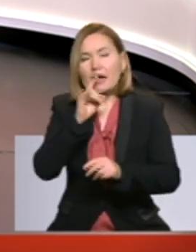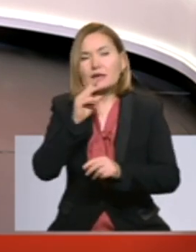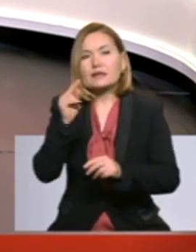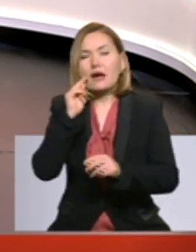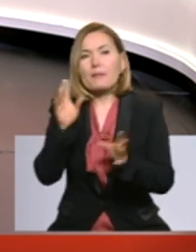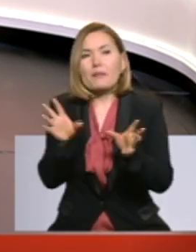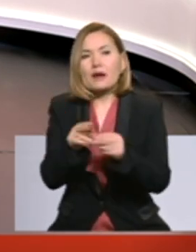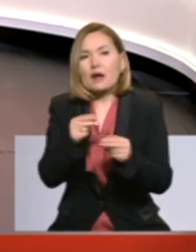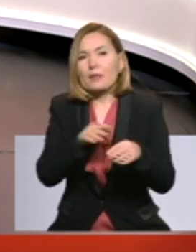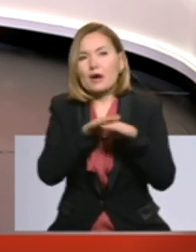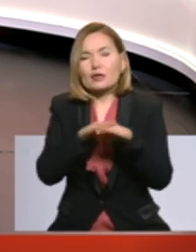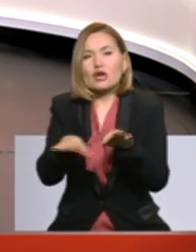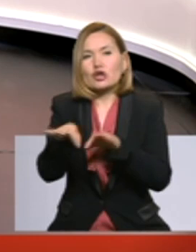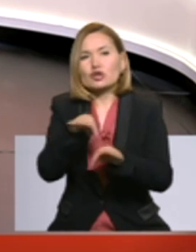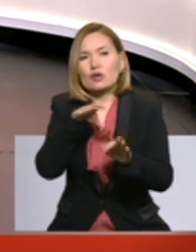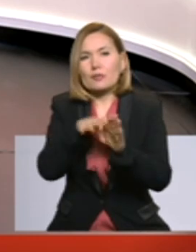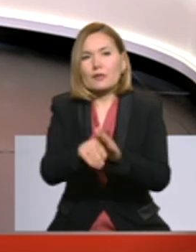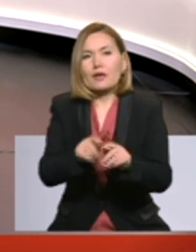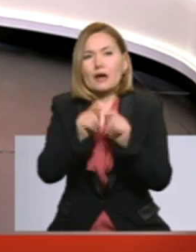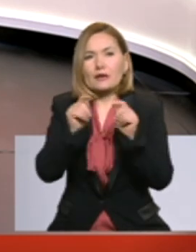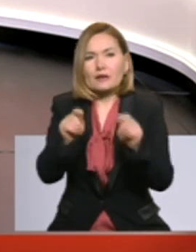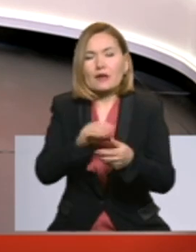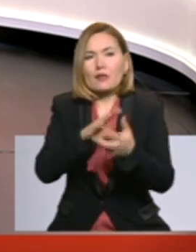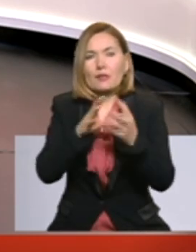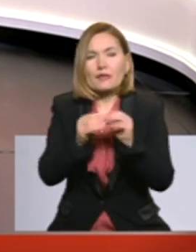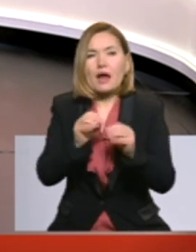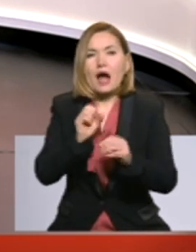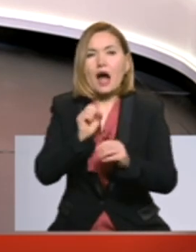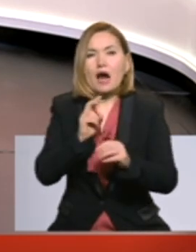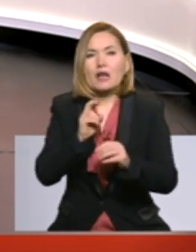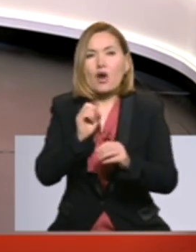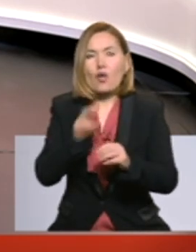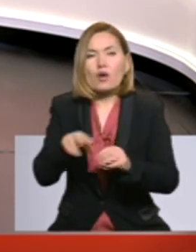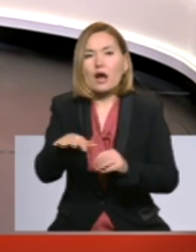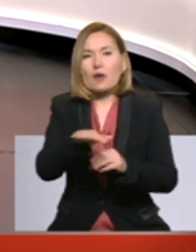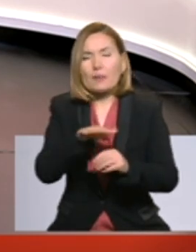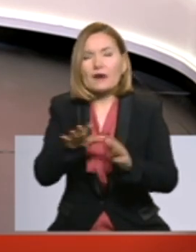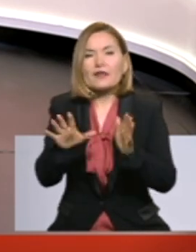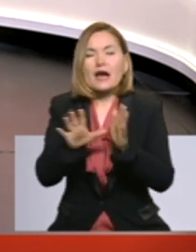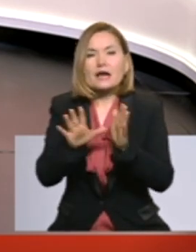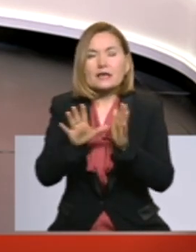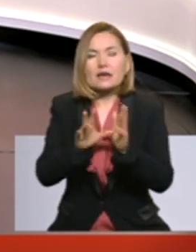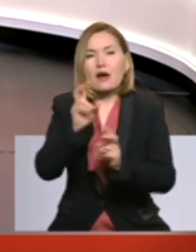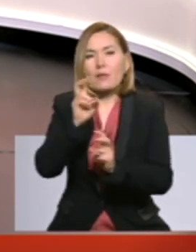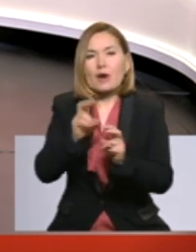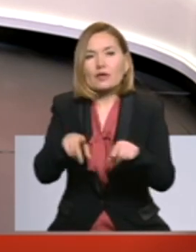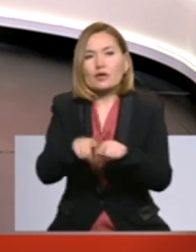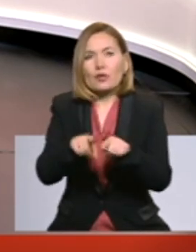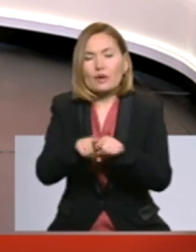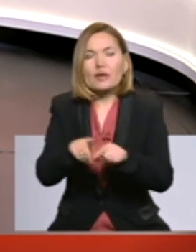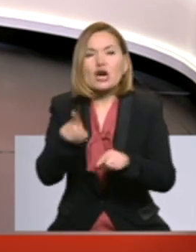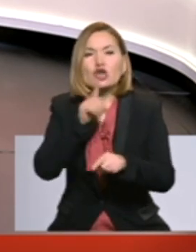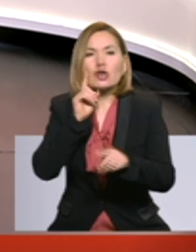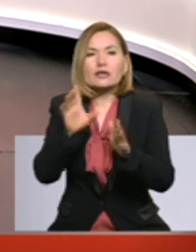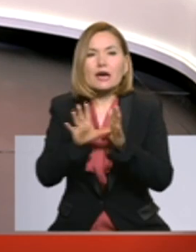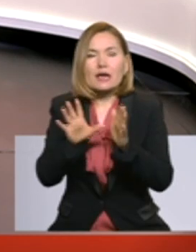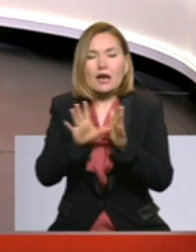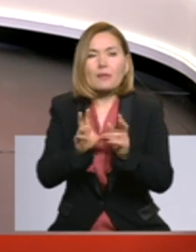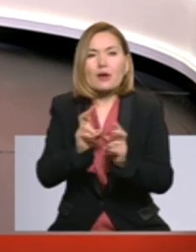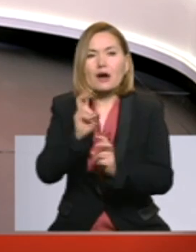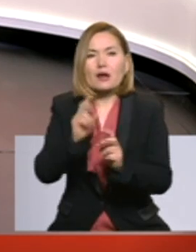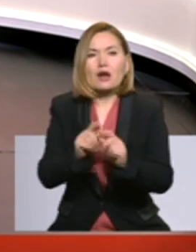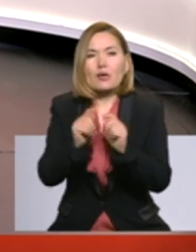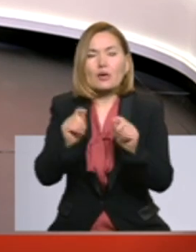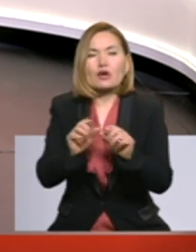бірлескен инвестициялық жобасы аясында салынды. Алакөл аудандағы жел дәлізі аймақта тағы да осындай жасыл энергия көздерін